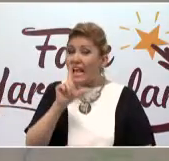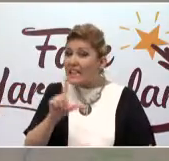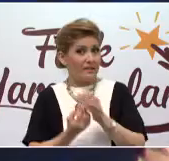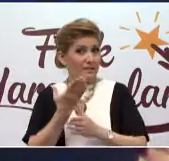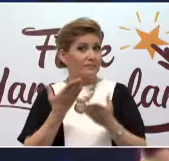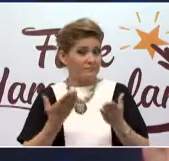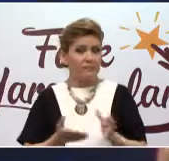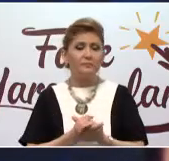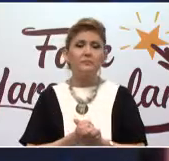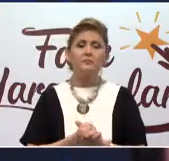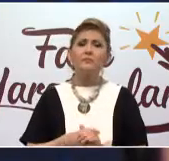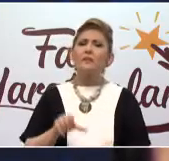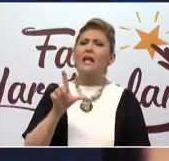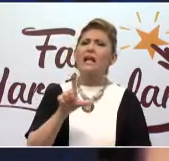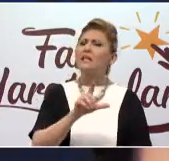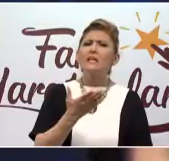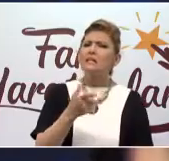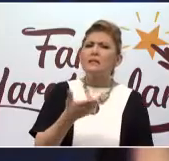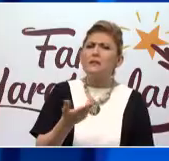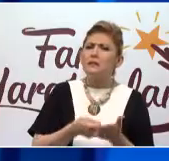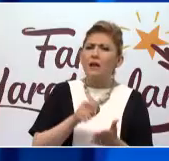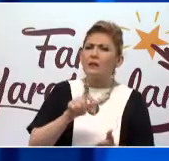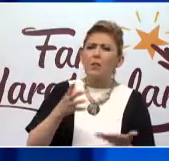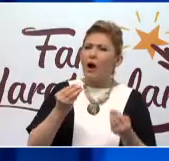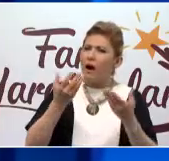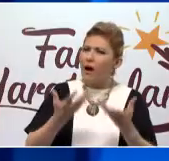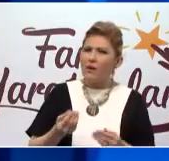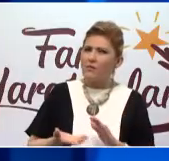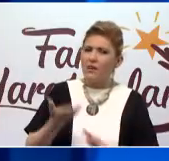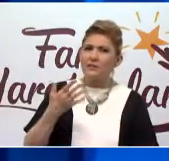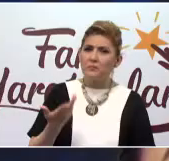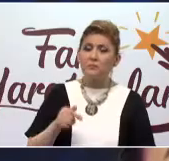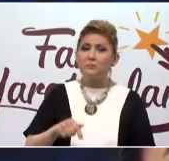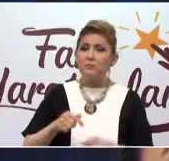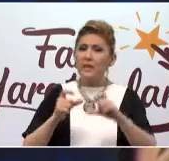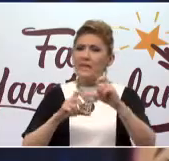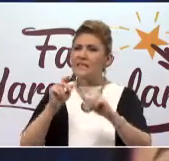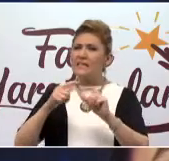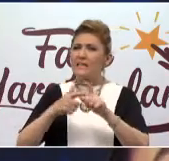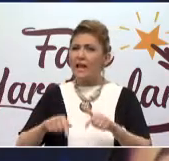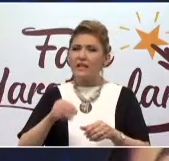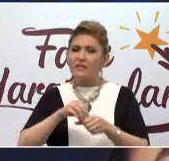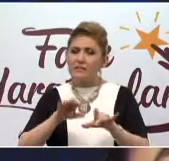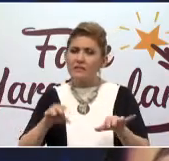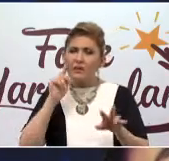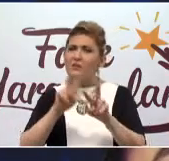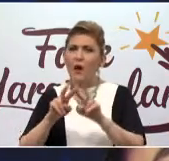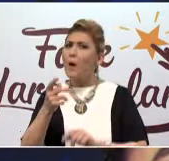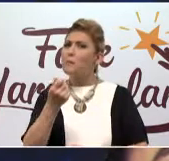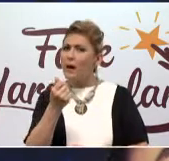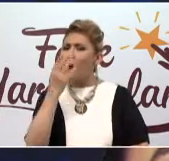Evet. Genelde ihtiyaçlar ne yönde? Hangisi daha ağırlıklı önde? Sitemizin üzerinde bağış ve para